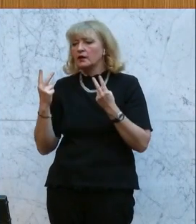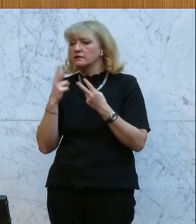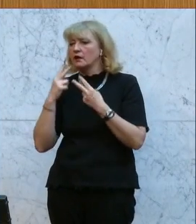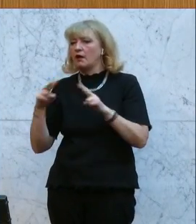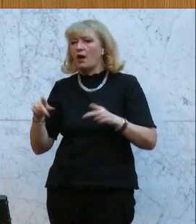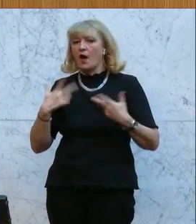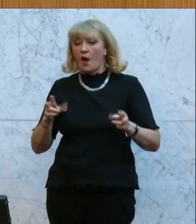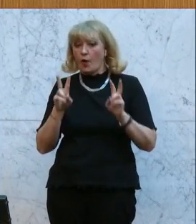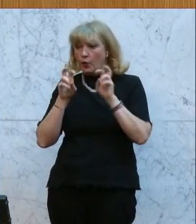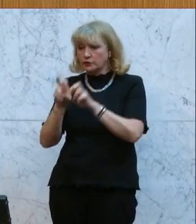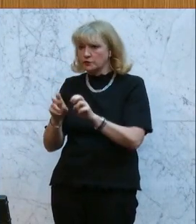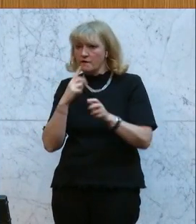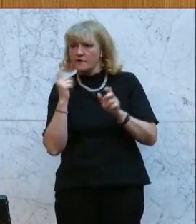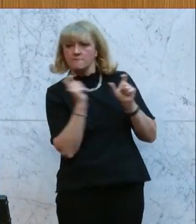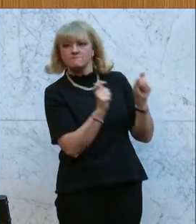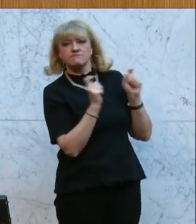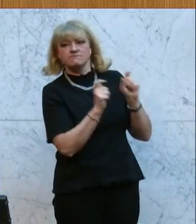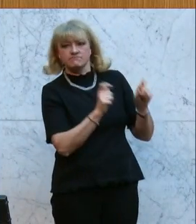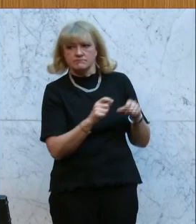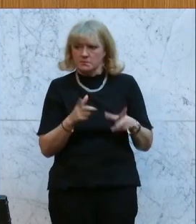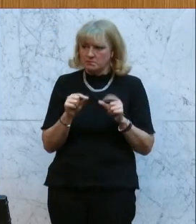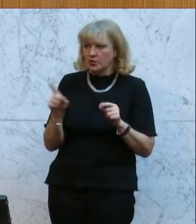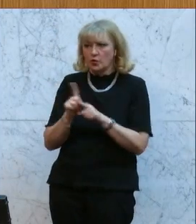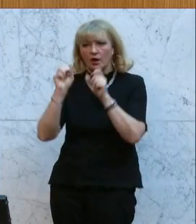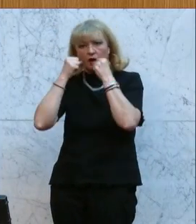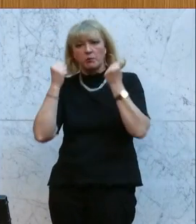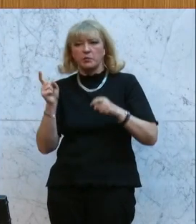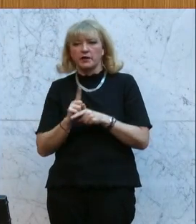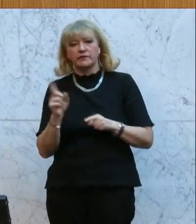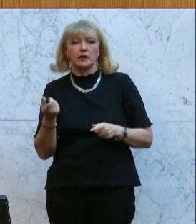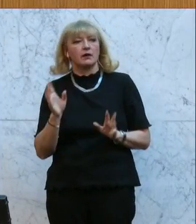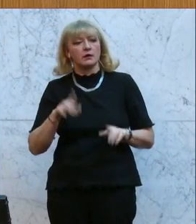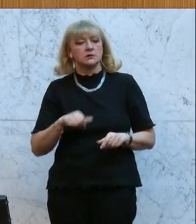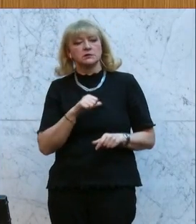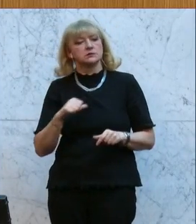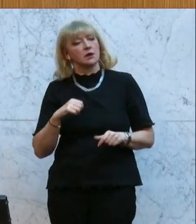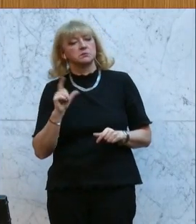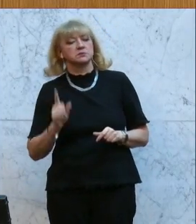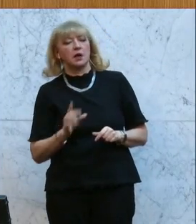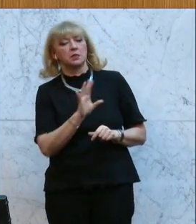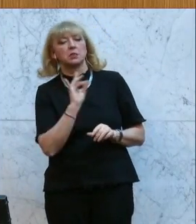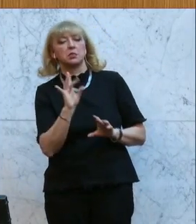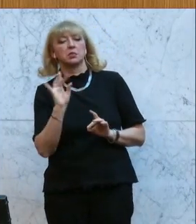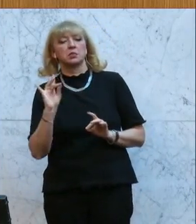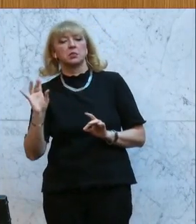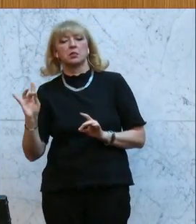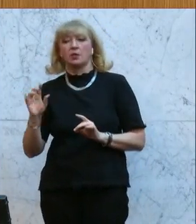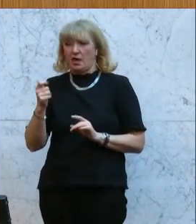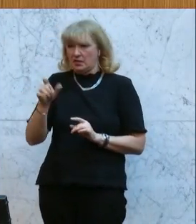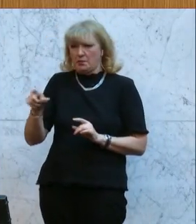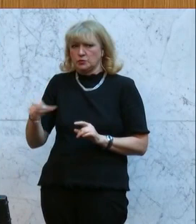verhindern. Die Republik schien immer mehr als Selbstbedienungsladen einiger weniger. So, und wo bleiben jetzt die Reformen?